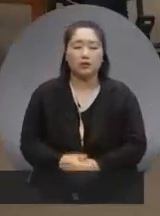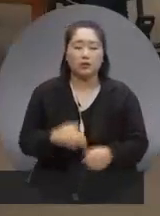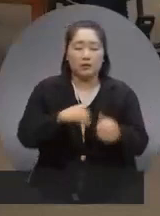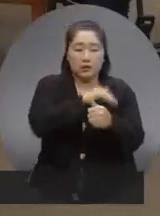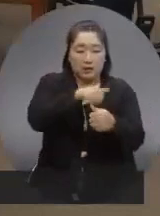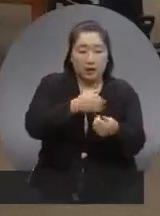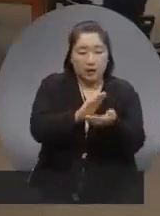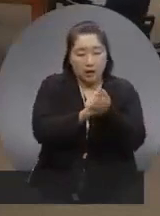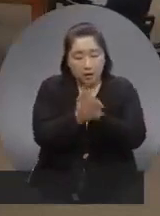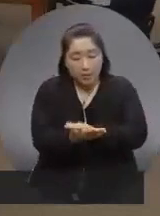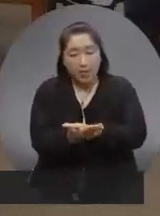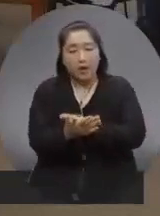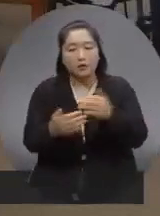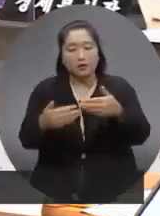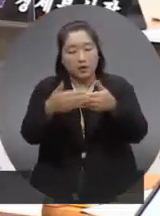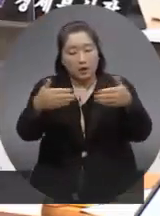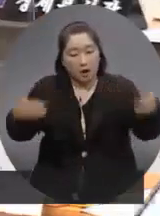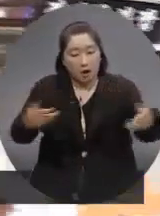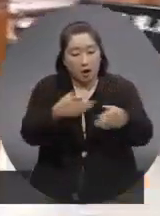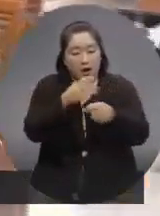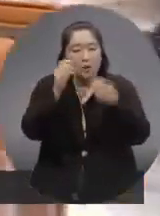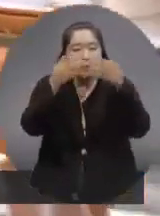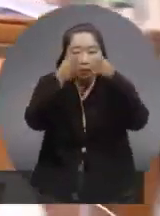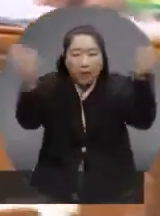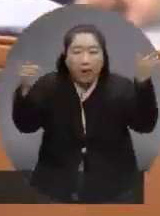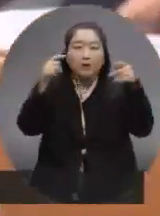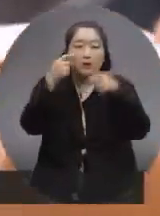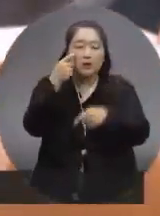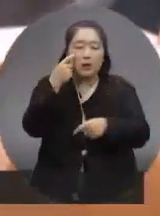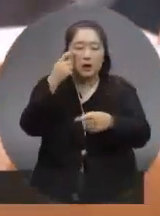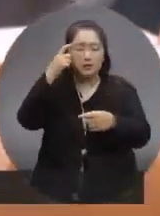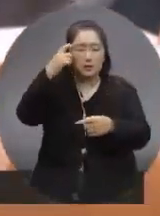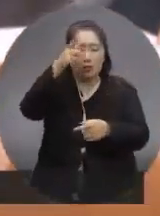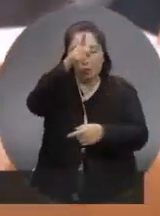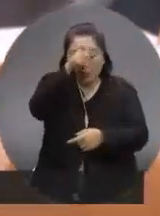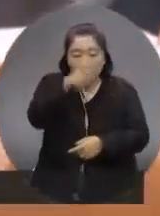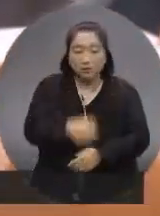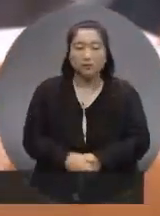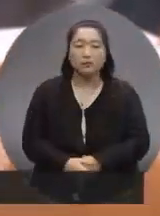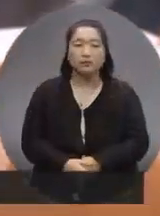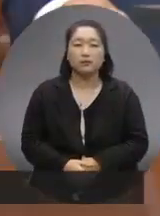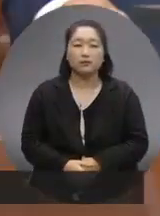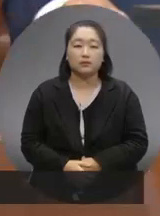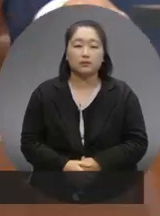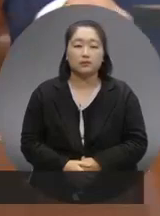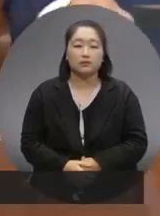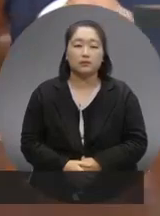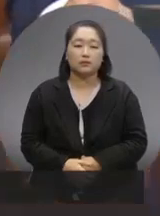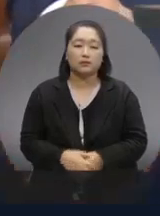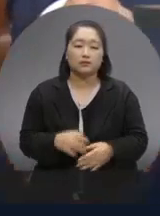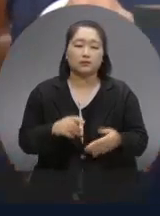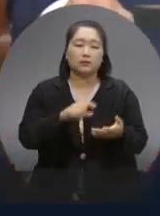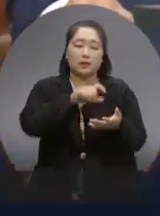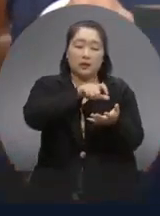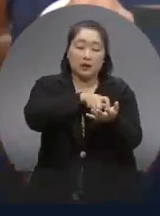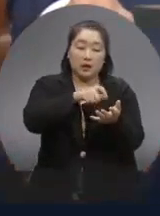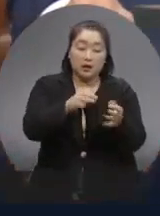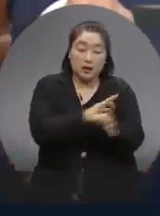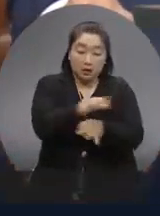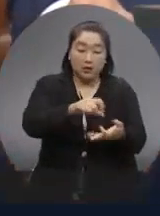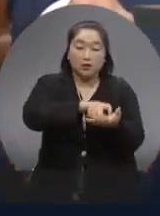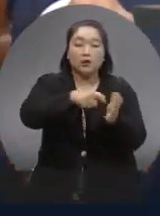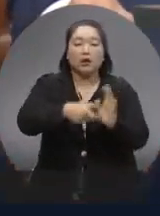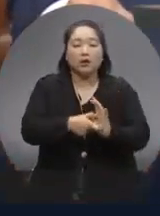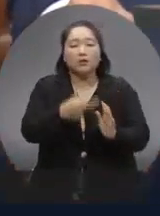상황이 변했고 큰 틀에서 봐야 한다며 뜻을 굽히지 않았습니다. 경제적 타당성이 다소 미흡해서 추진이